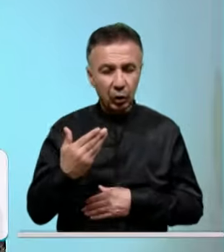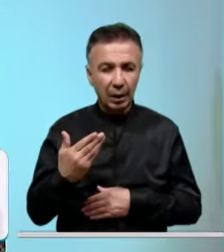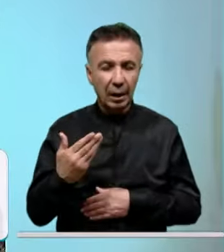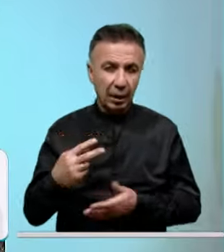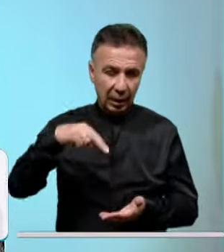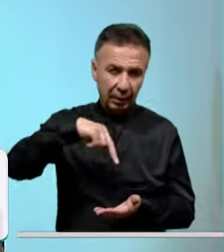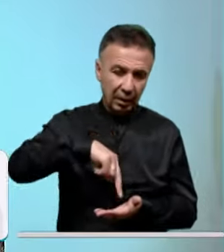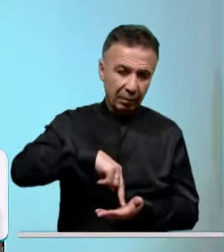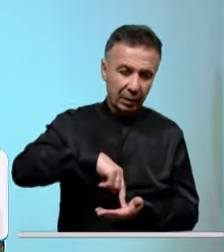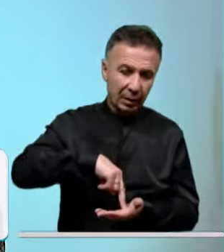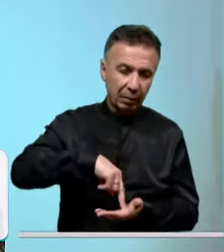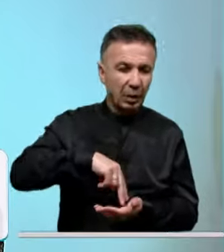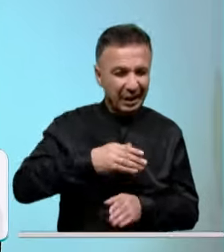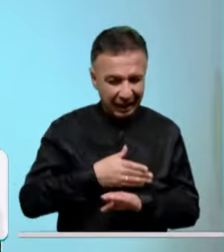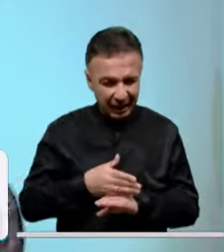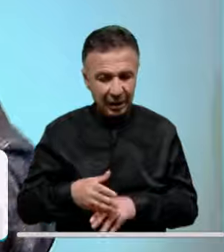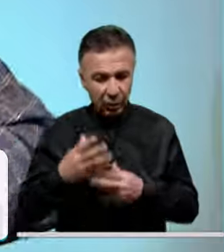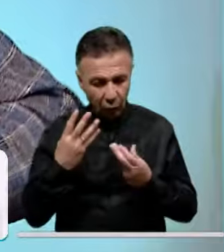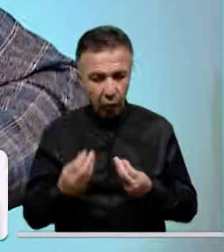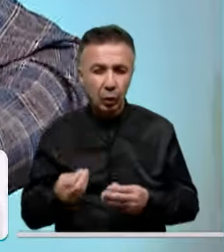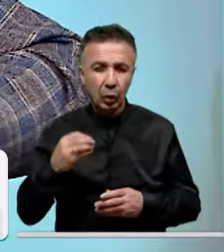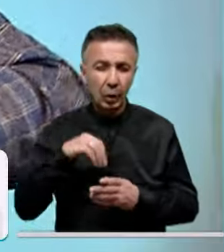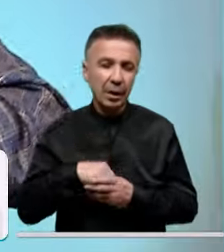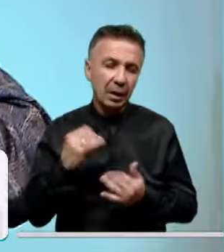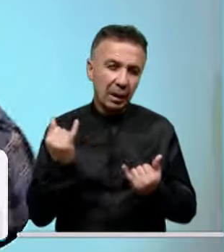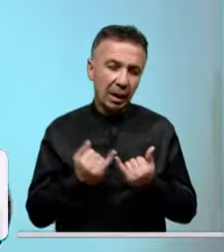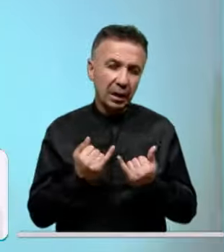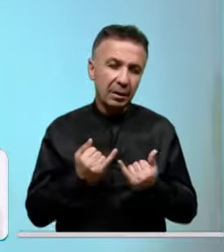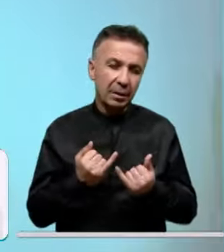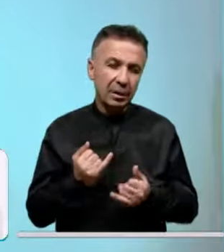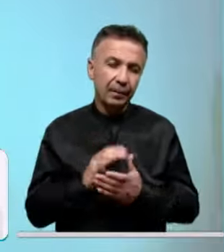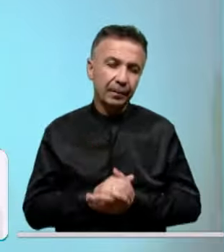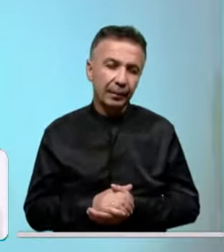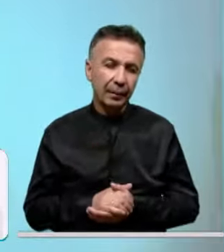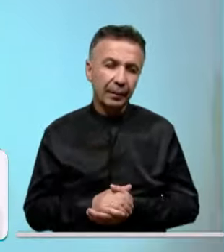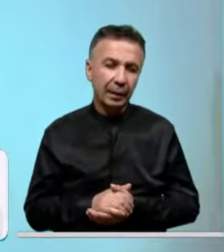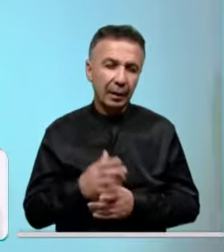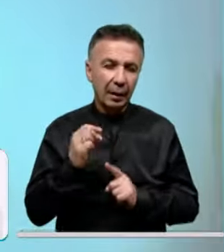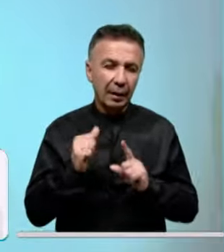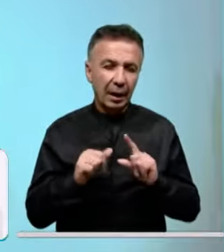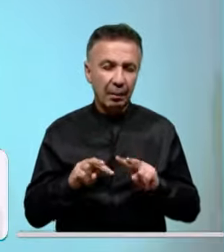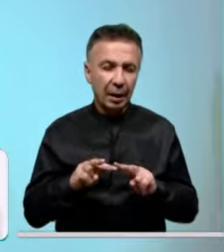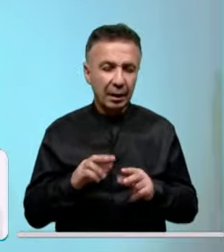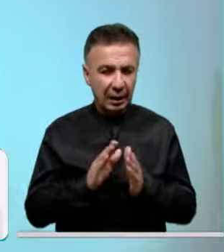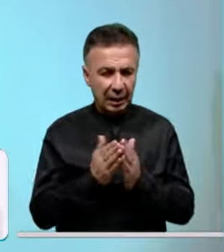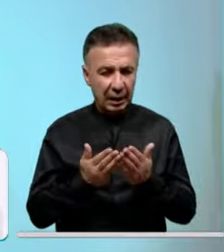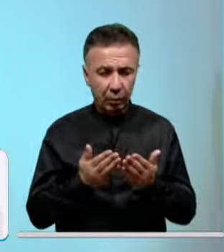gerekiyor. Bu kıyamı geciktirdiği için kardeşimiz muhtemelen ilmihal bilgisi olarak okumuş.